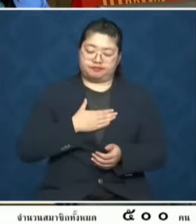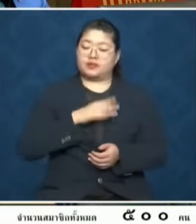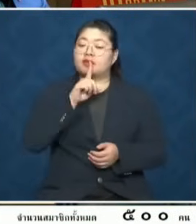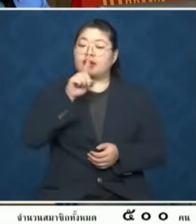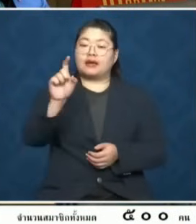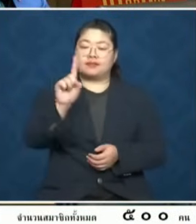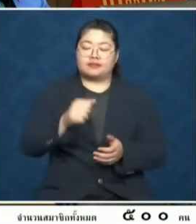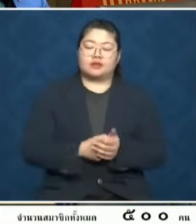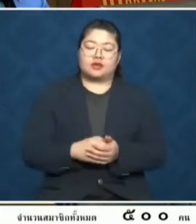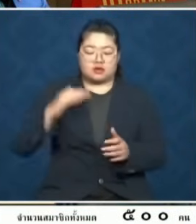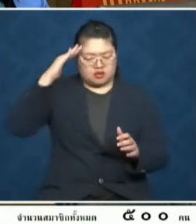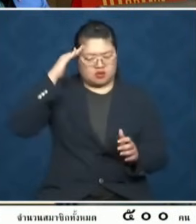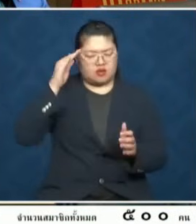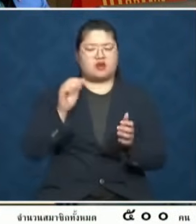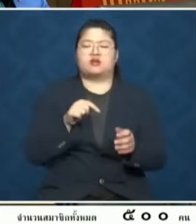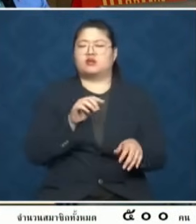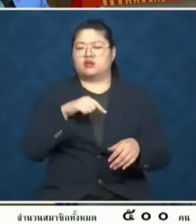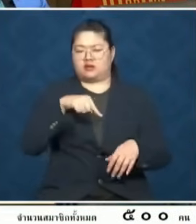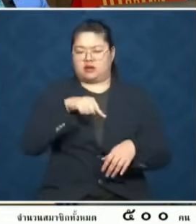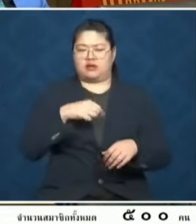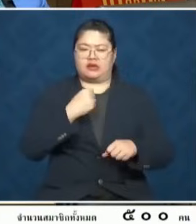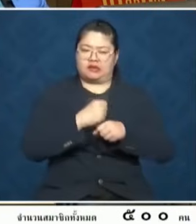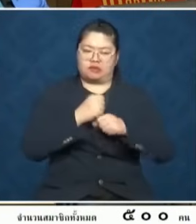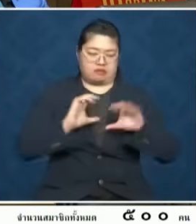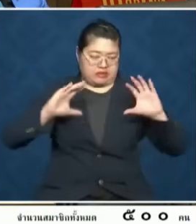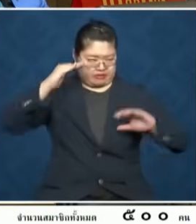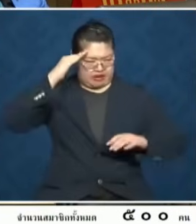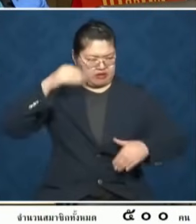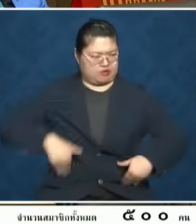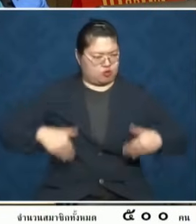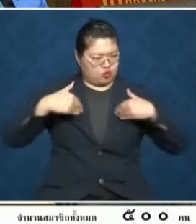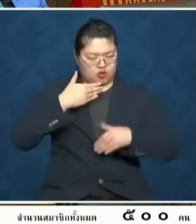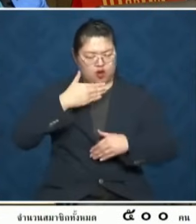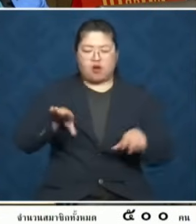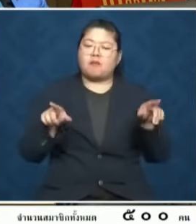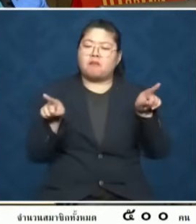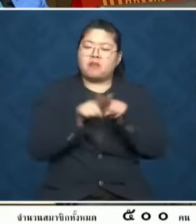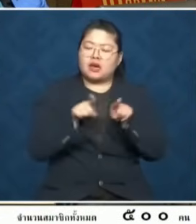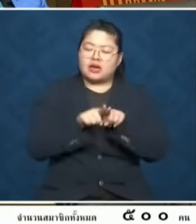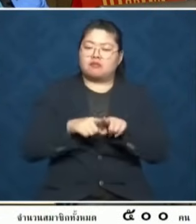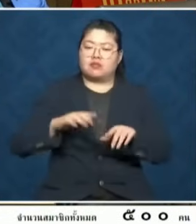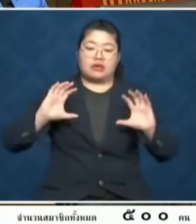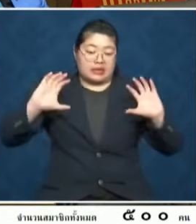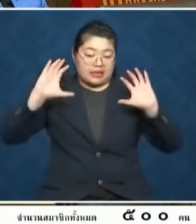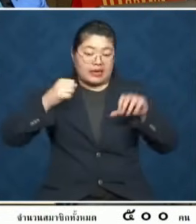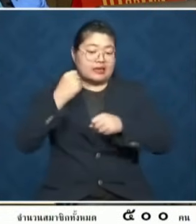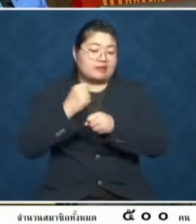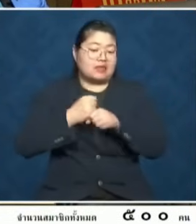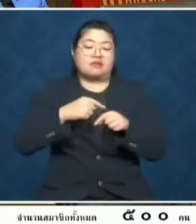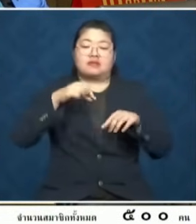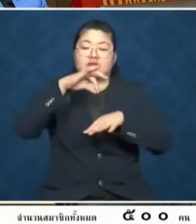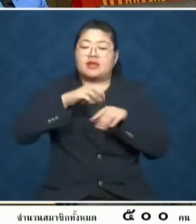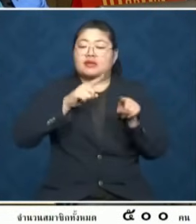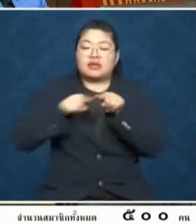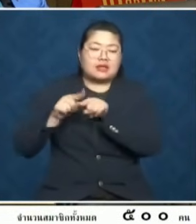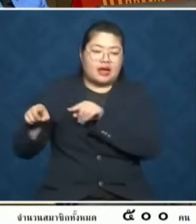คือนายพลเหล่านี้รับราชการทหารมาทั้งชีวิตเหมือนกับข้าราชการในอาชีพอื่นๆหลายคนก็รับ